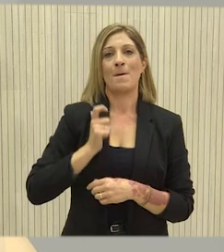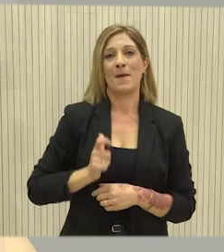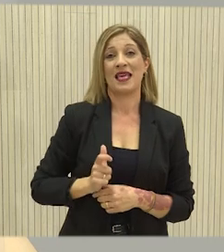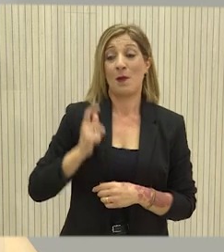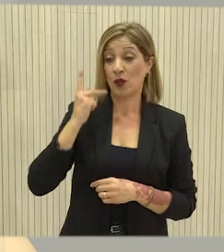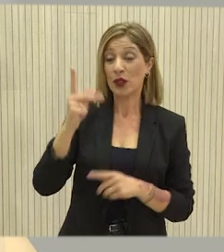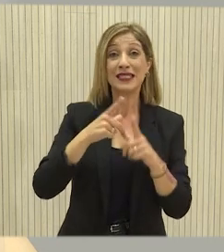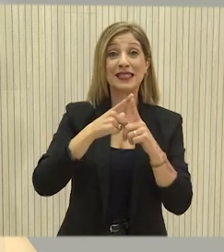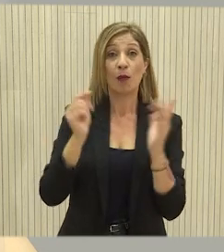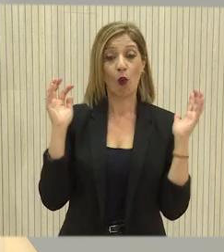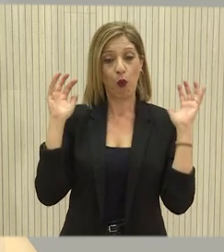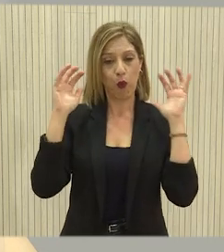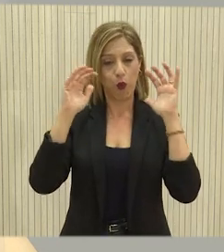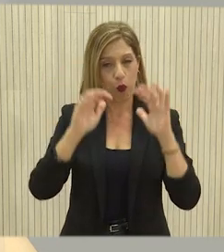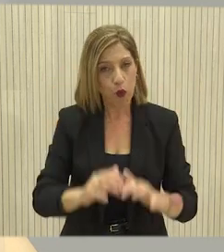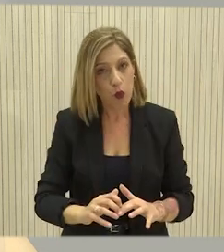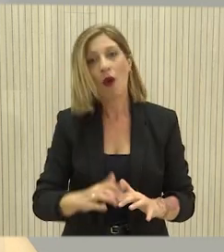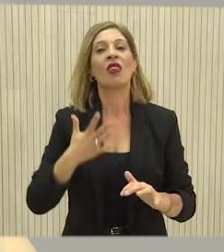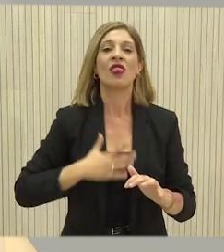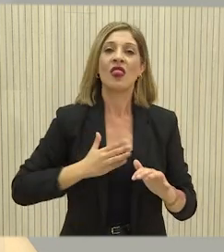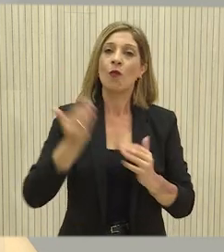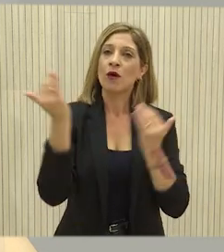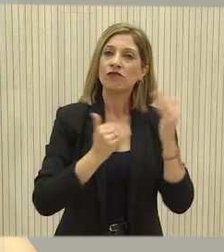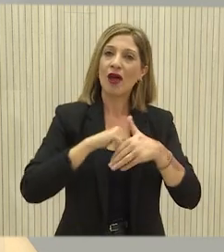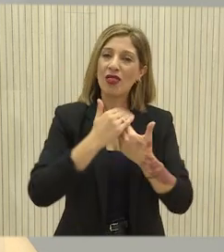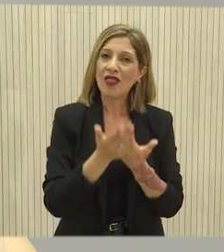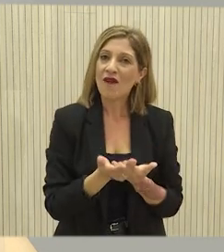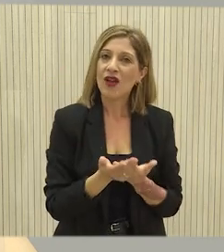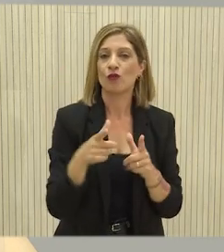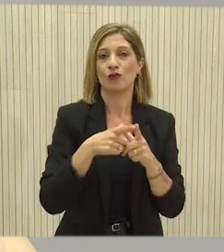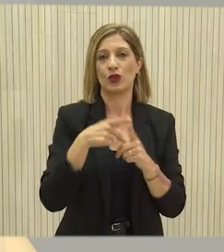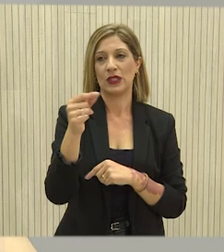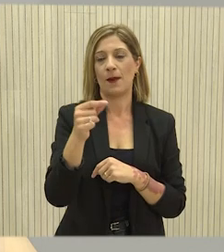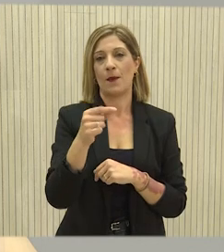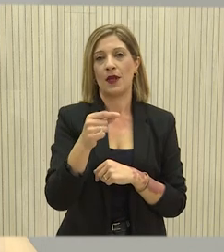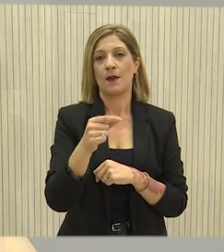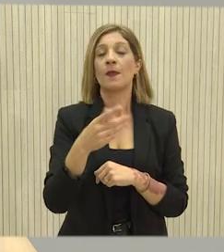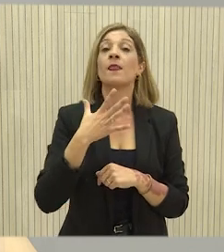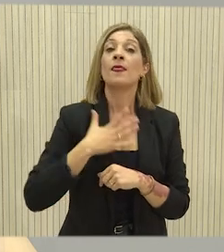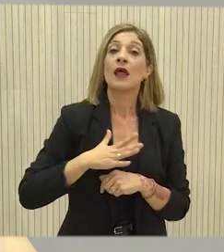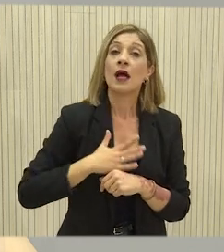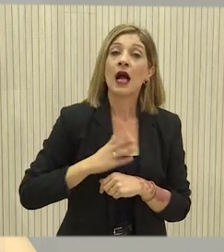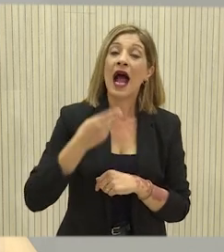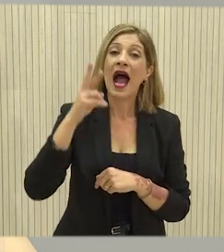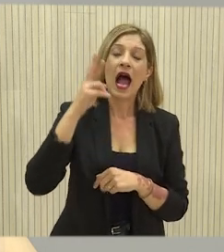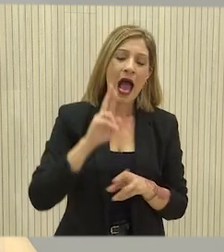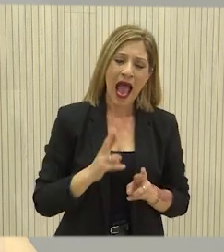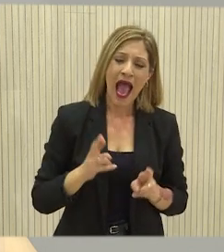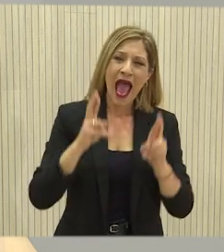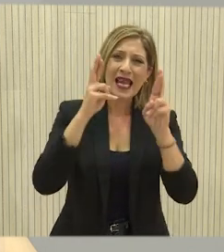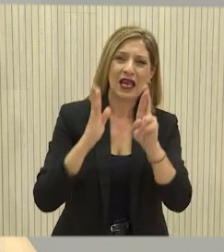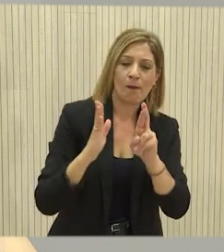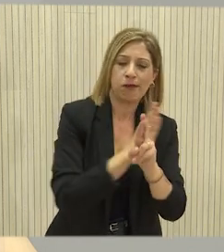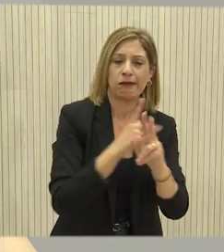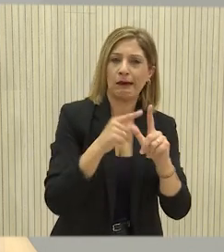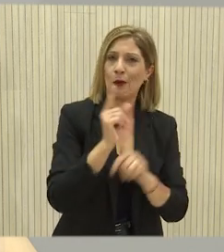διευκόλυνσης επιχειρήσεων για αποτελεσματική προσέλκυση επενδύσεων και ταλέντων, άρση της ενεργειακής απομόνωσης της Κύπρου μέσω